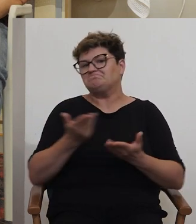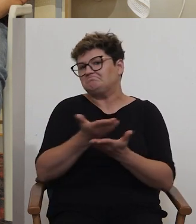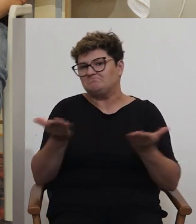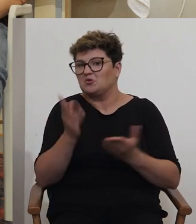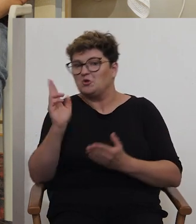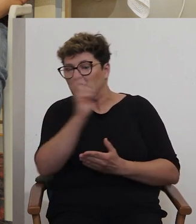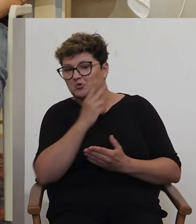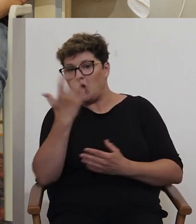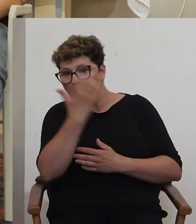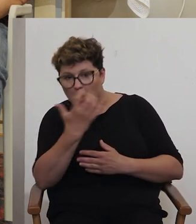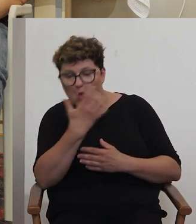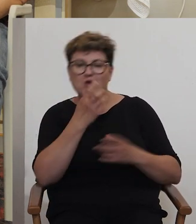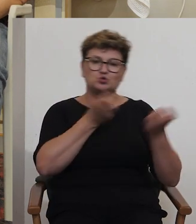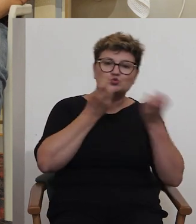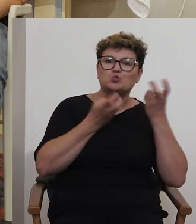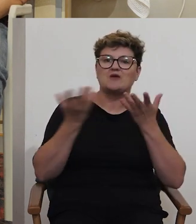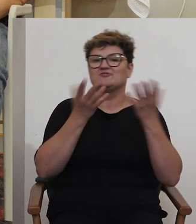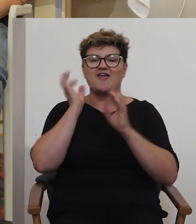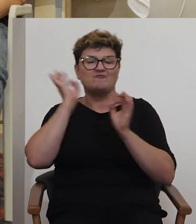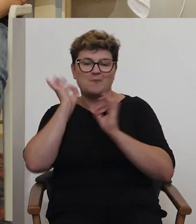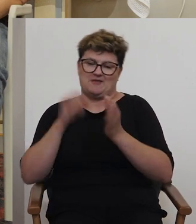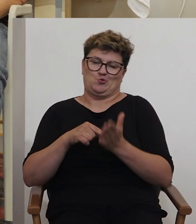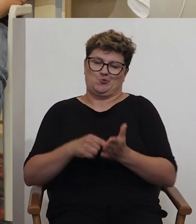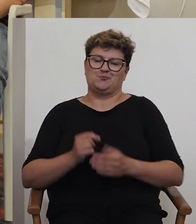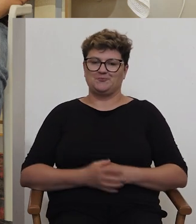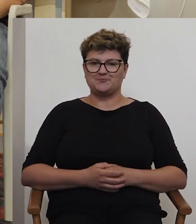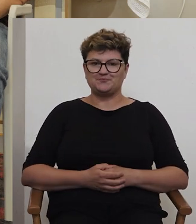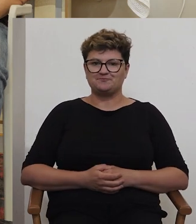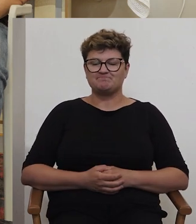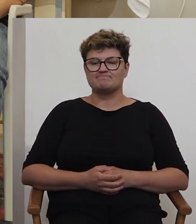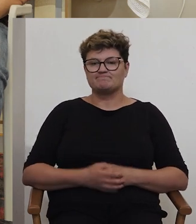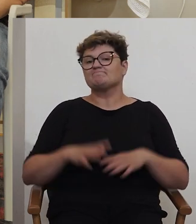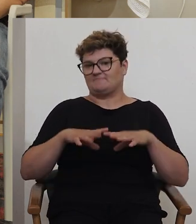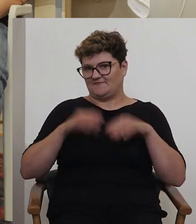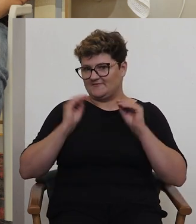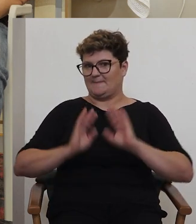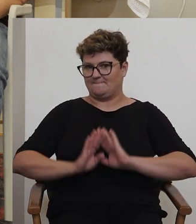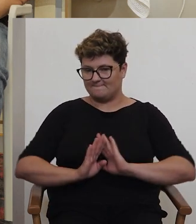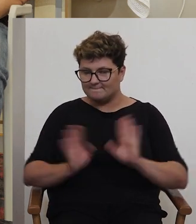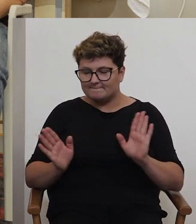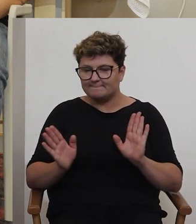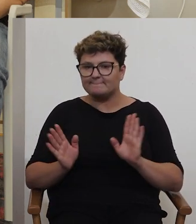być może nas będą oglądali albo szukali informacji. I to tytułem wstępu.